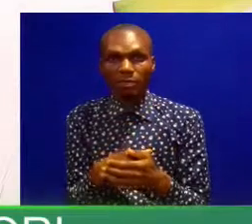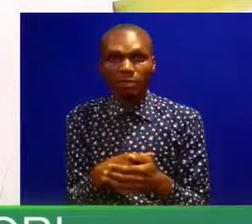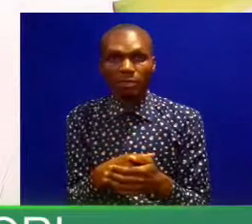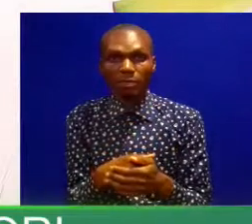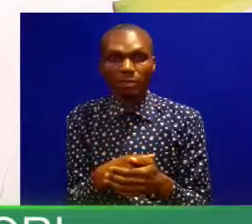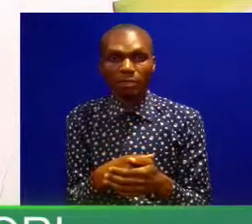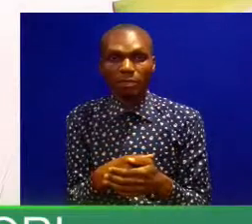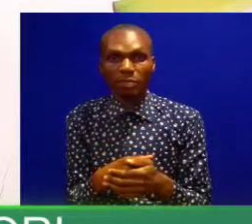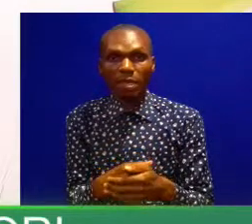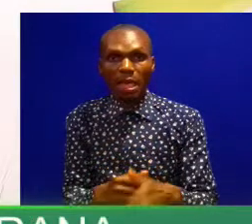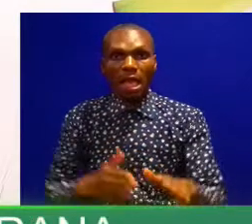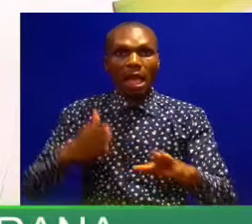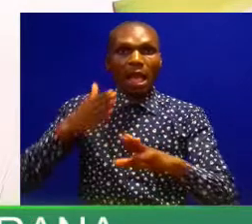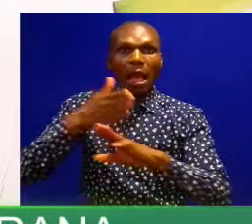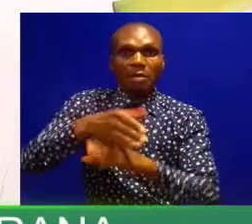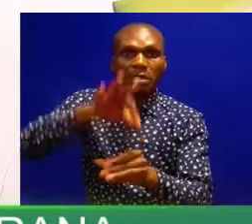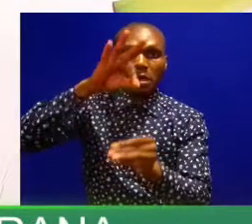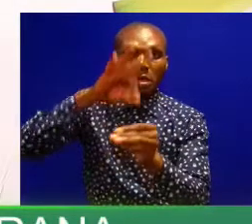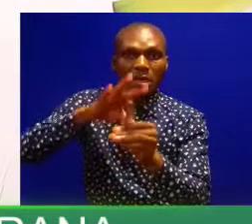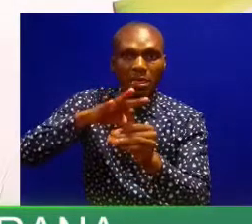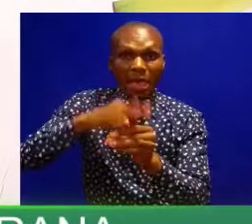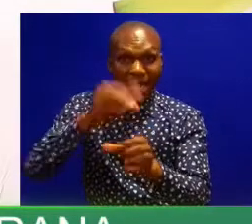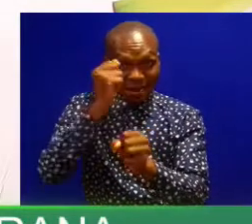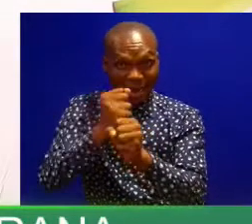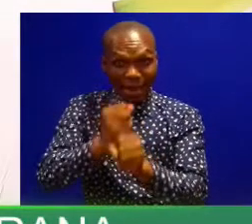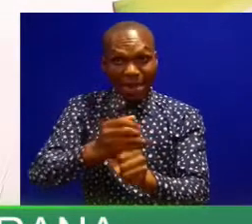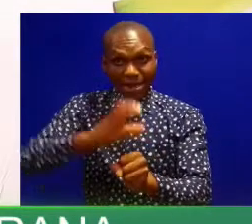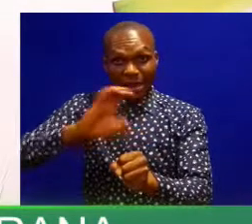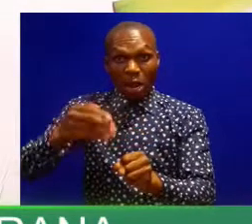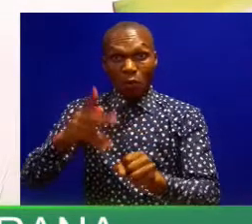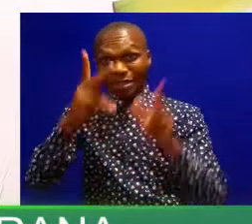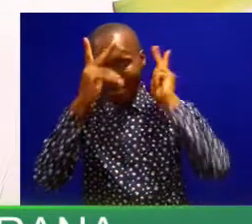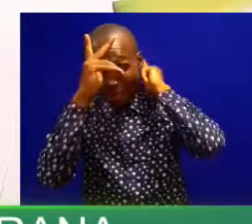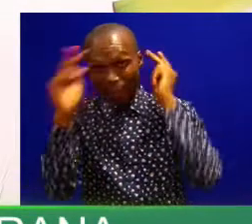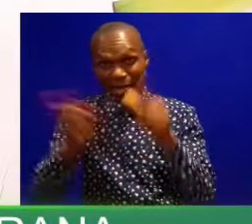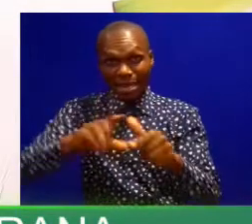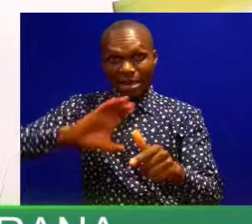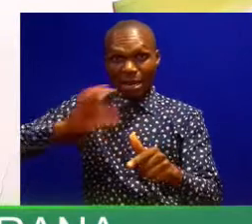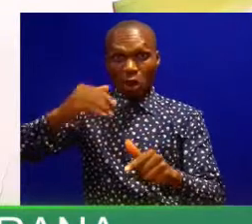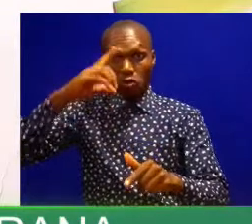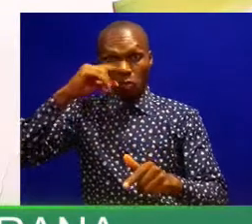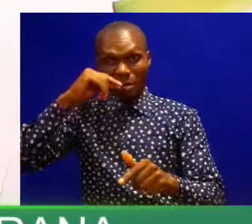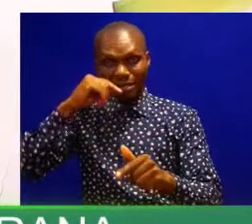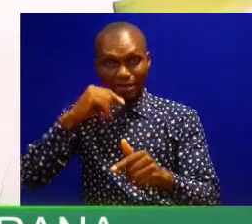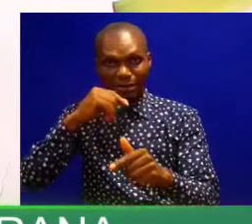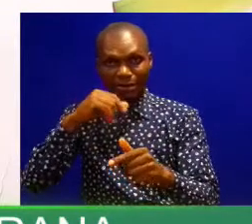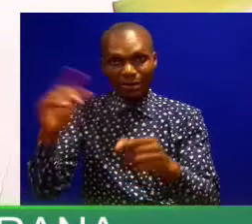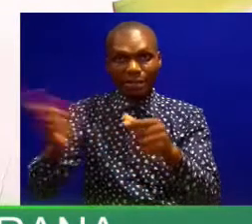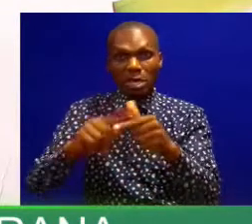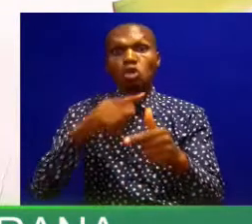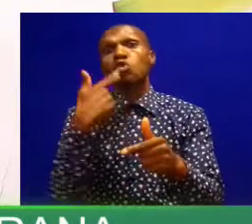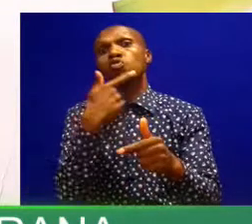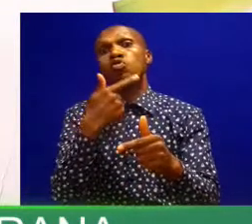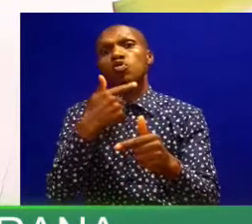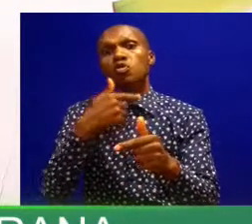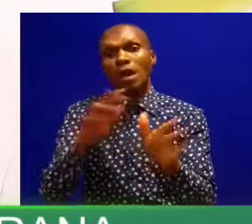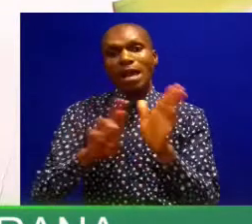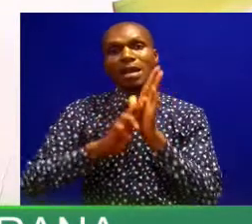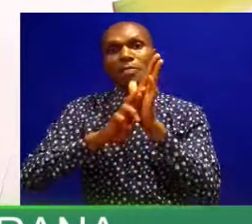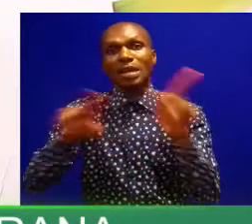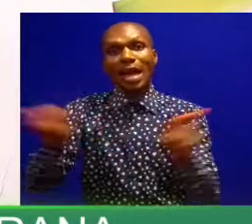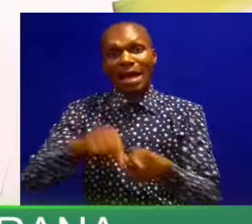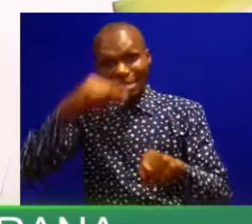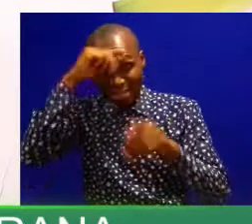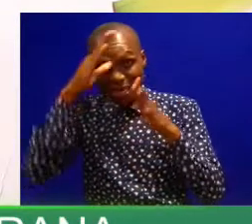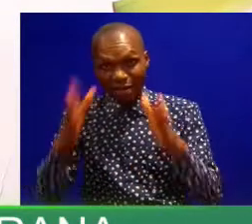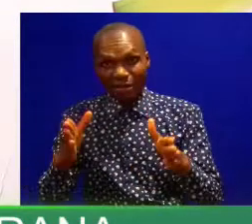Na magega yobo choori igokoreka na ase kaunti ya Kakamega na vahigo ekaunti ya Mombasa Ningo yorengekuruwa nede kirogo kiobo gava na